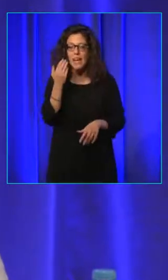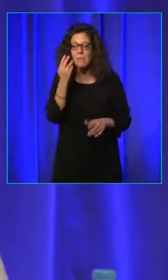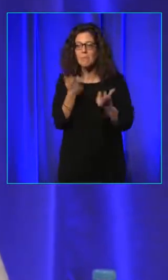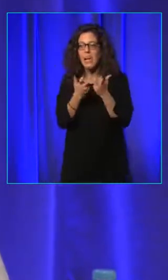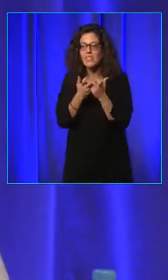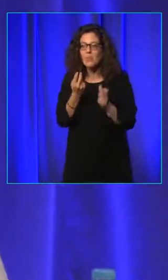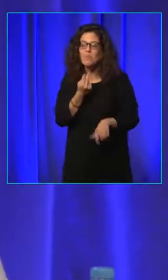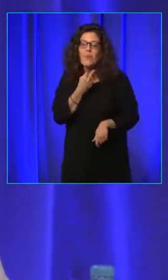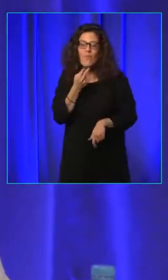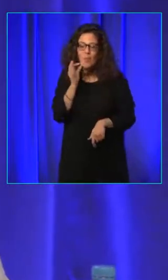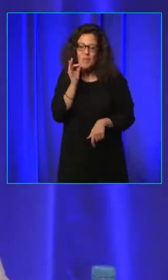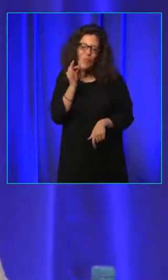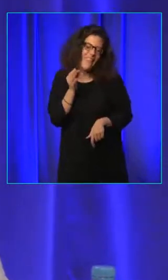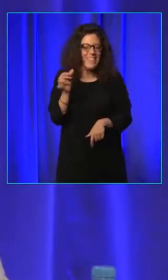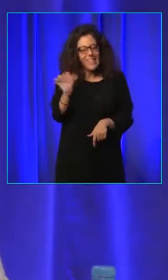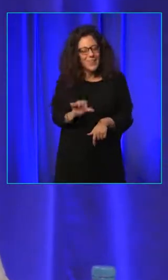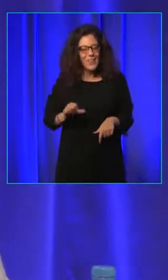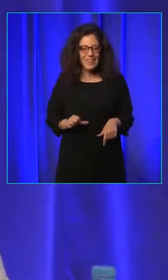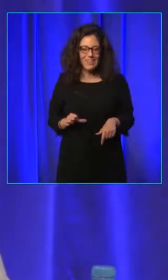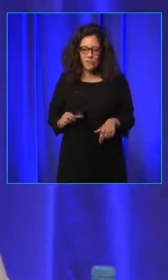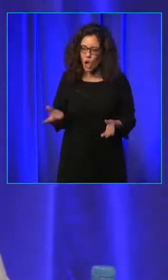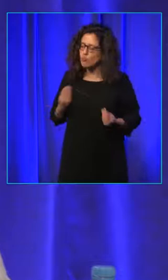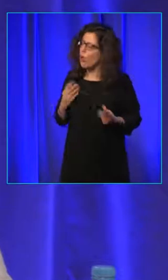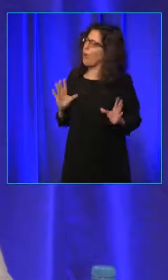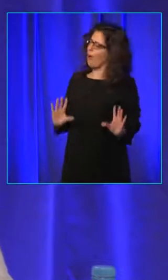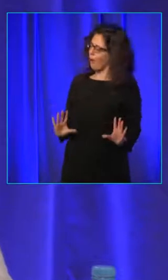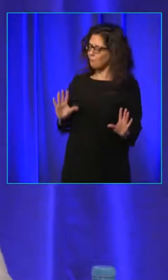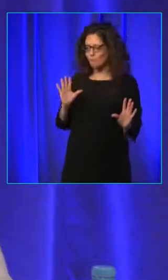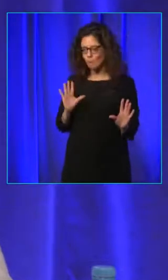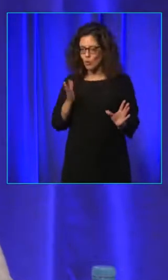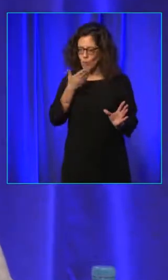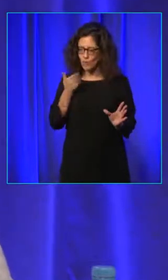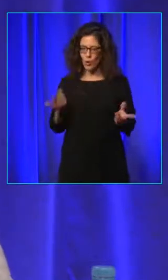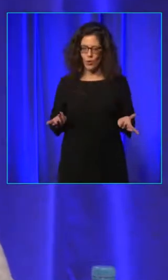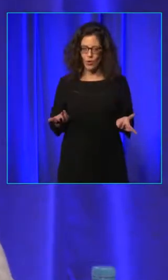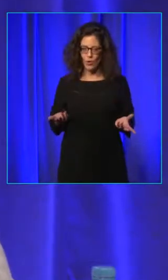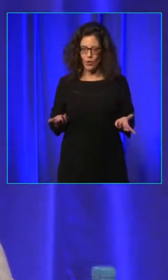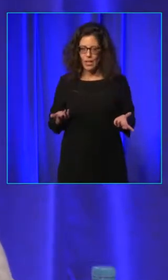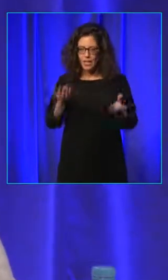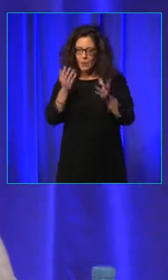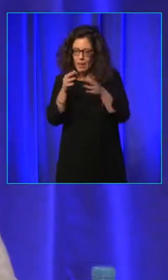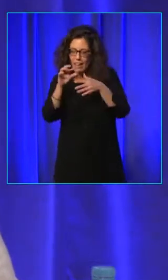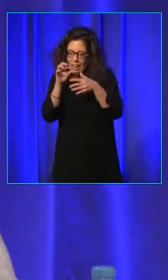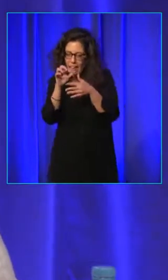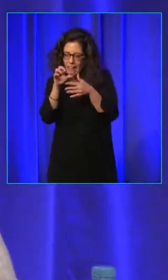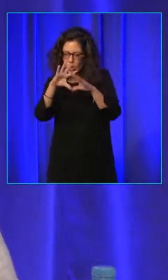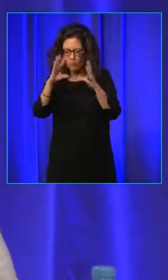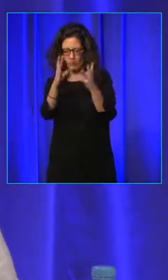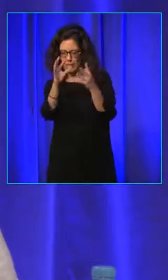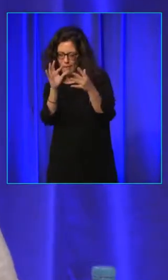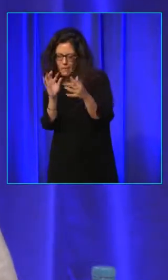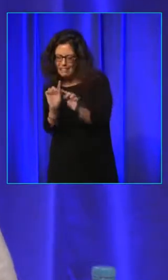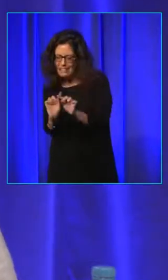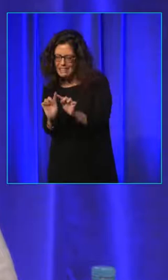petit sourire. Ça dédramatise la situation. Donc en travaillant sur les submodalités, on arrive à